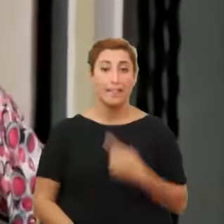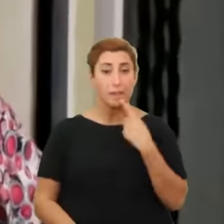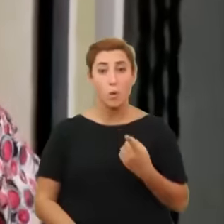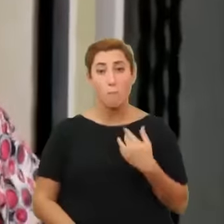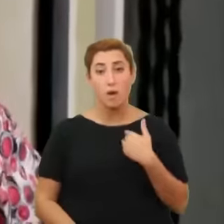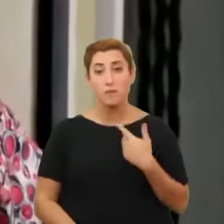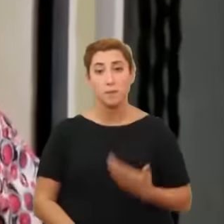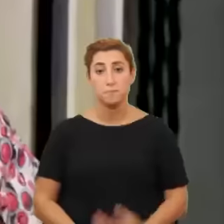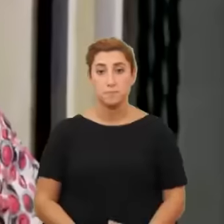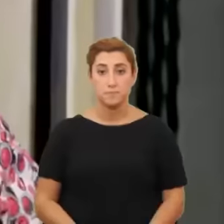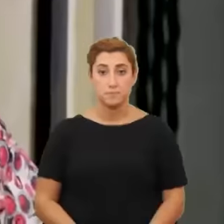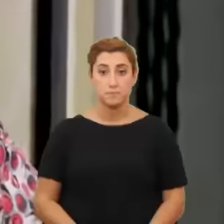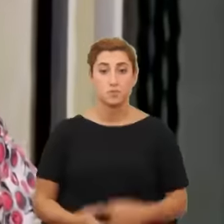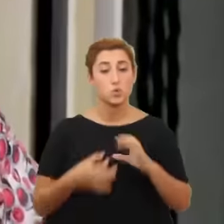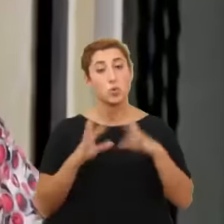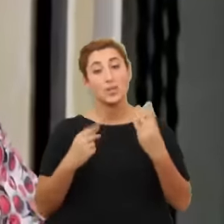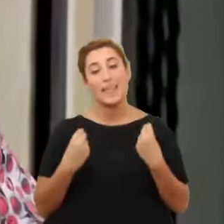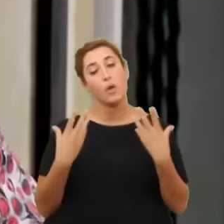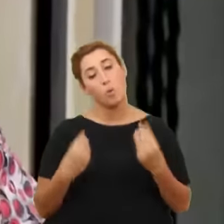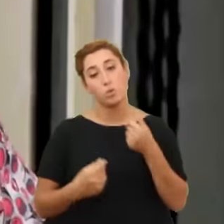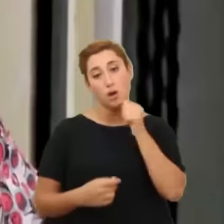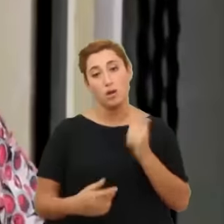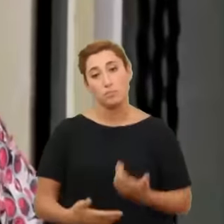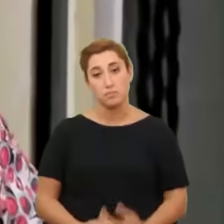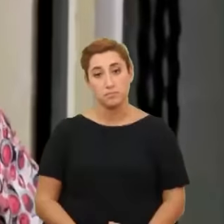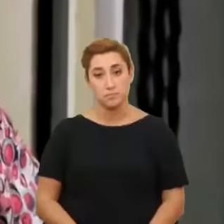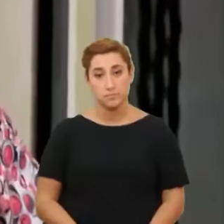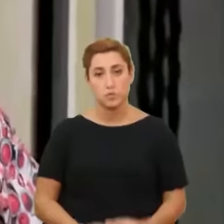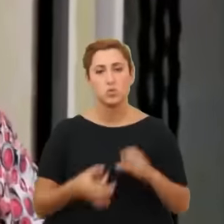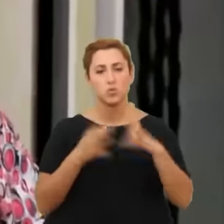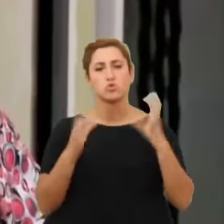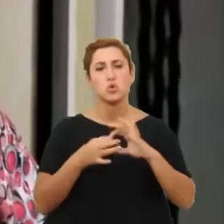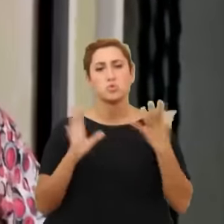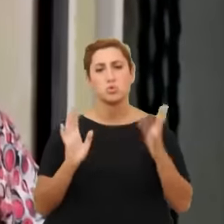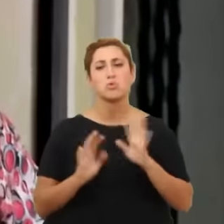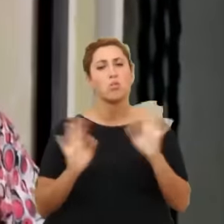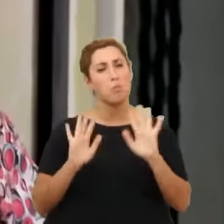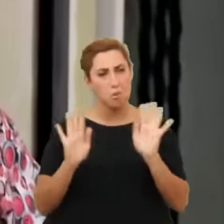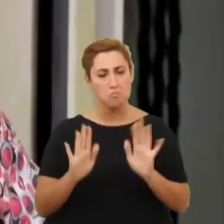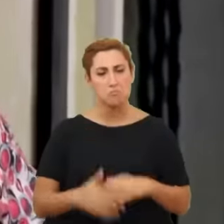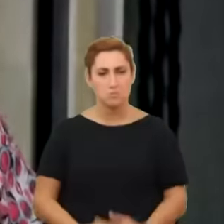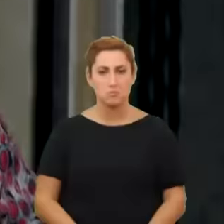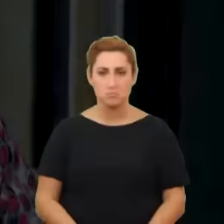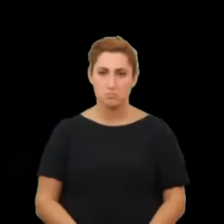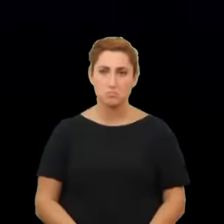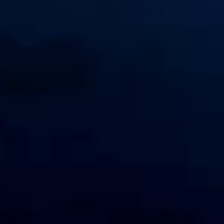diyor bana. Yani çözülse iyi olur abi. Çözülecek o. Tamam ya.